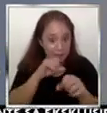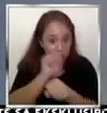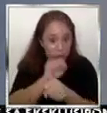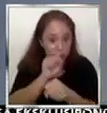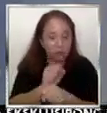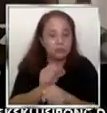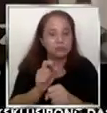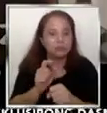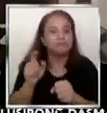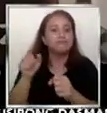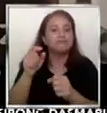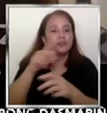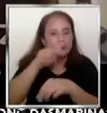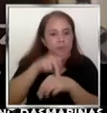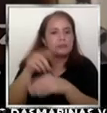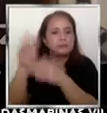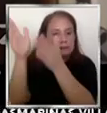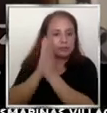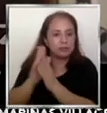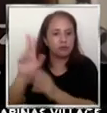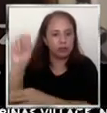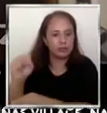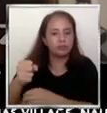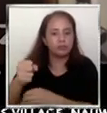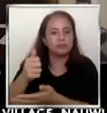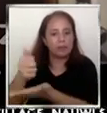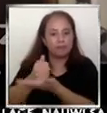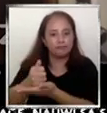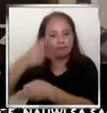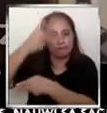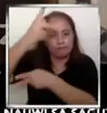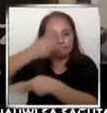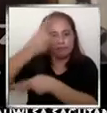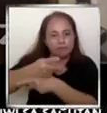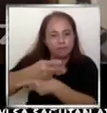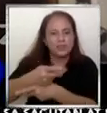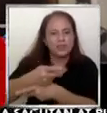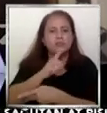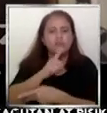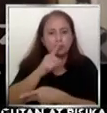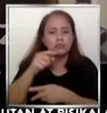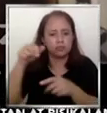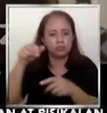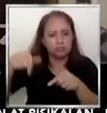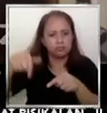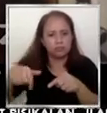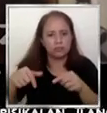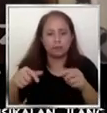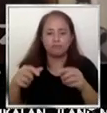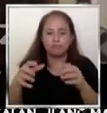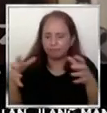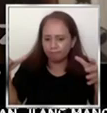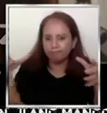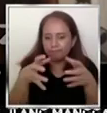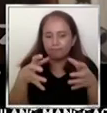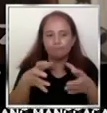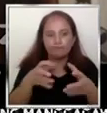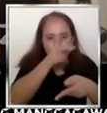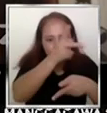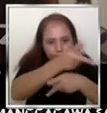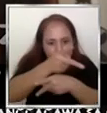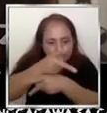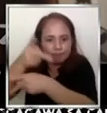para tumulong sa pagbabantay. I think we have to join forces now because this will continue to